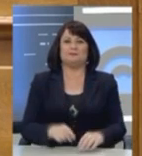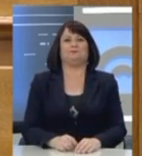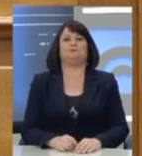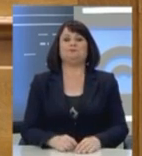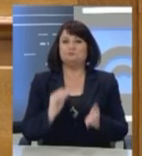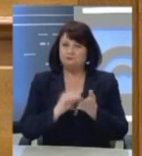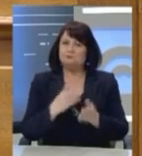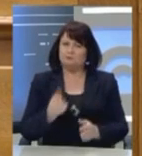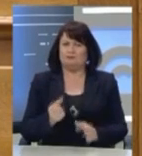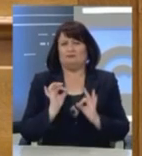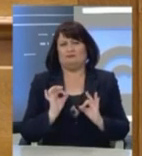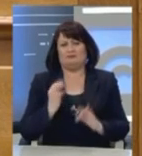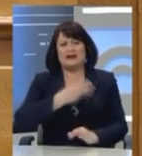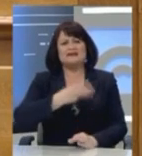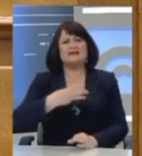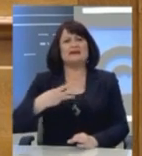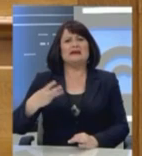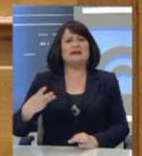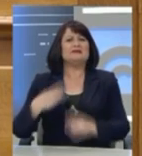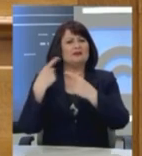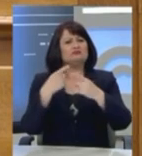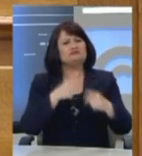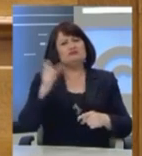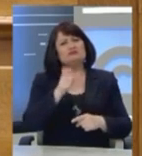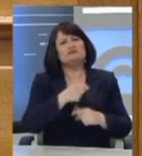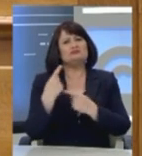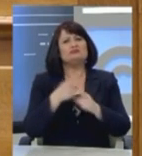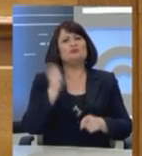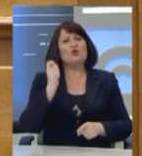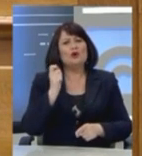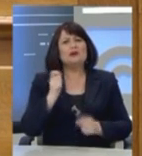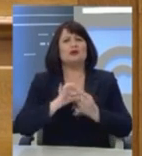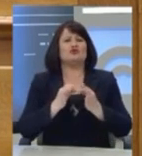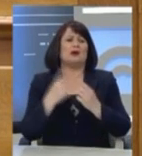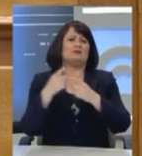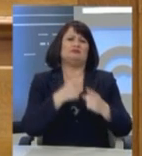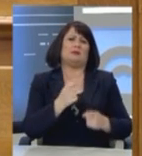λογικό διαφορετικές προσεγγίσεις και πολιτικές και ιστορικές.